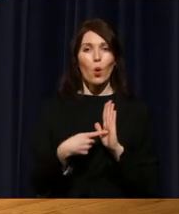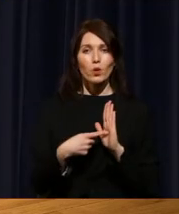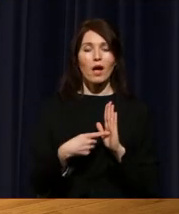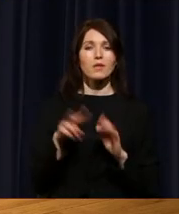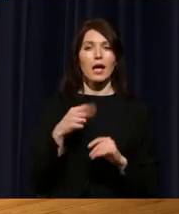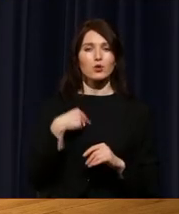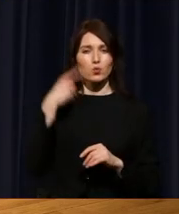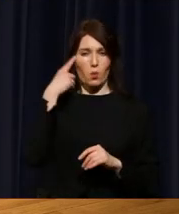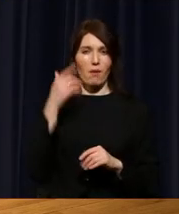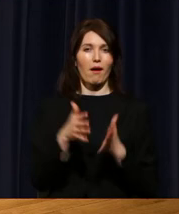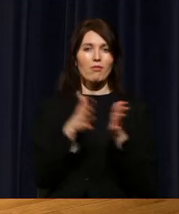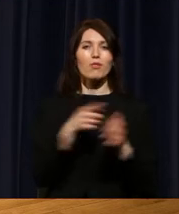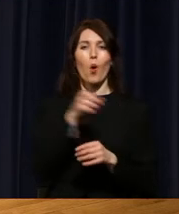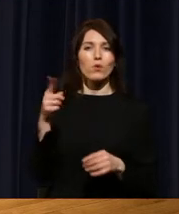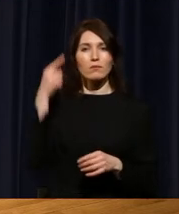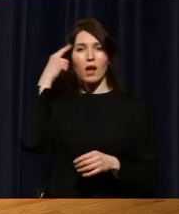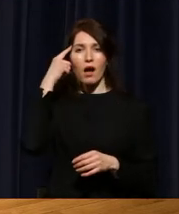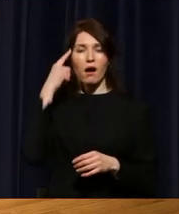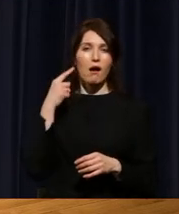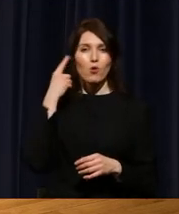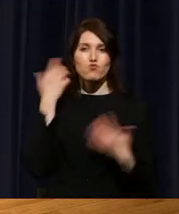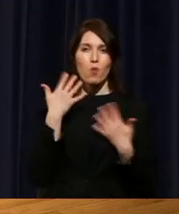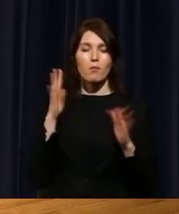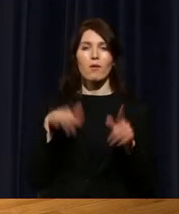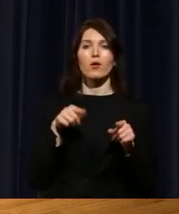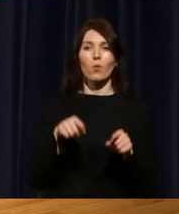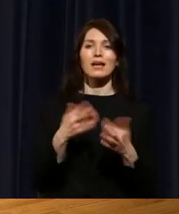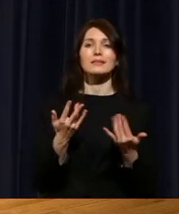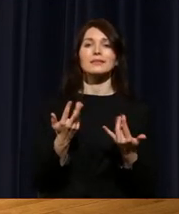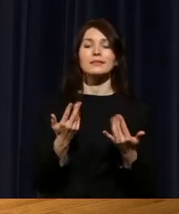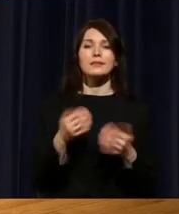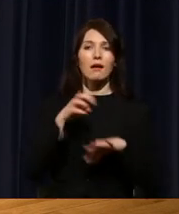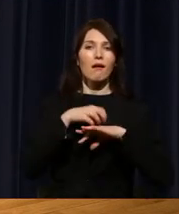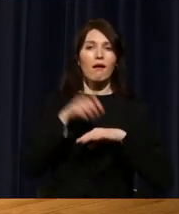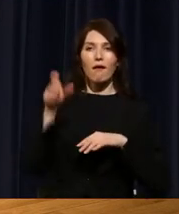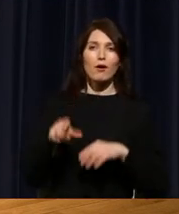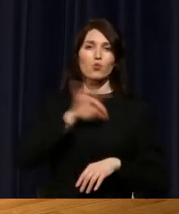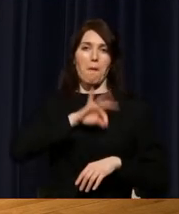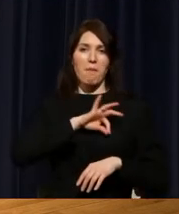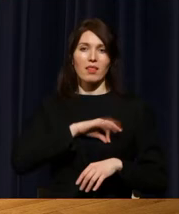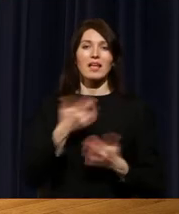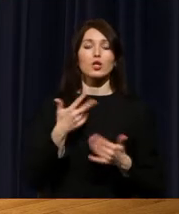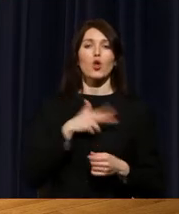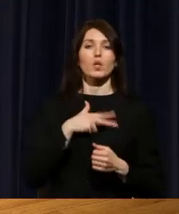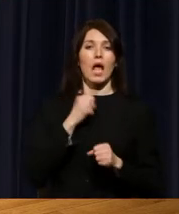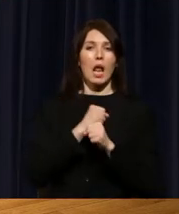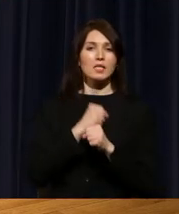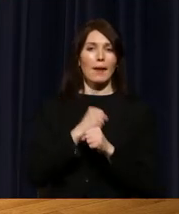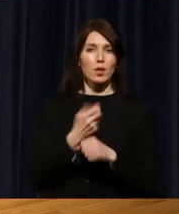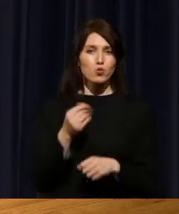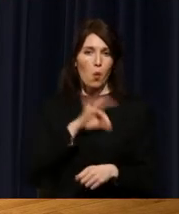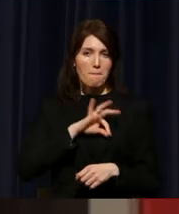es pieļauju daudziem nāk prātā, domājot par to, nu cik tad ārsts pelna, cik sociālais darbinieks pelna,